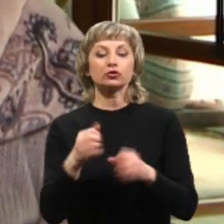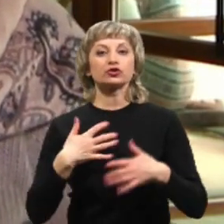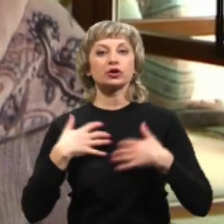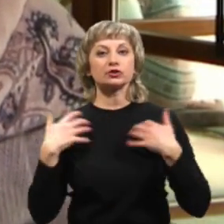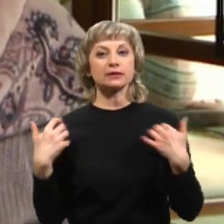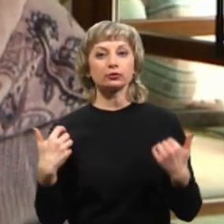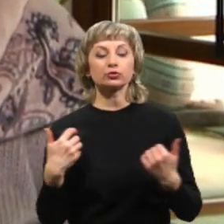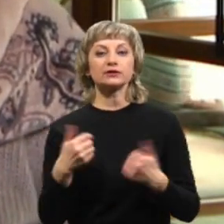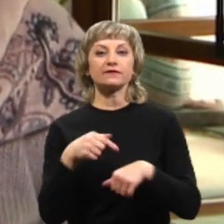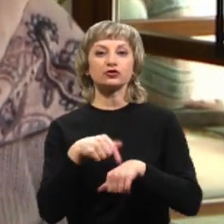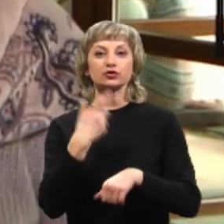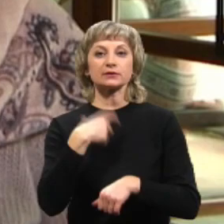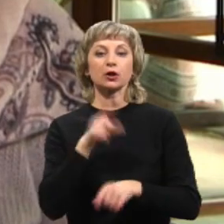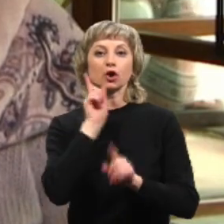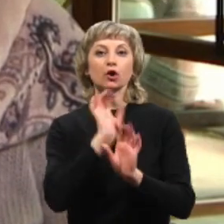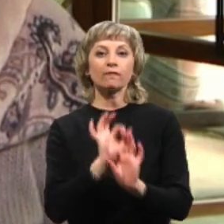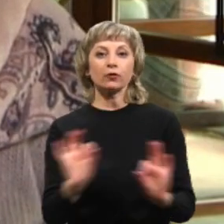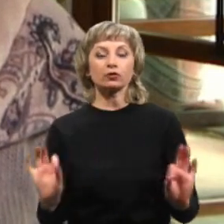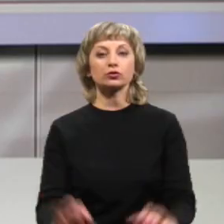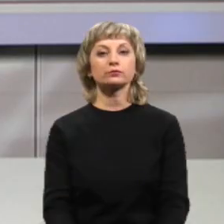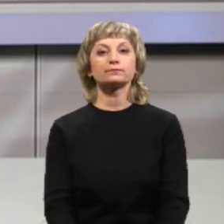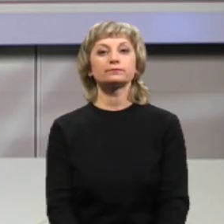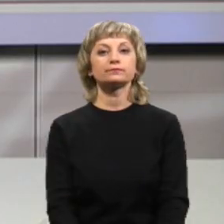роздягнутися, ти відчуваєш себе комфортно.